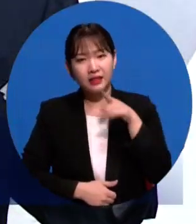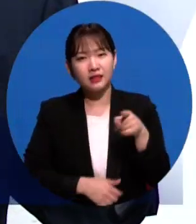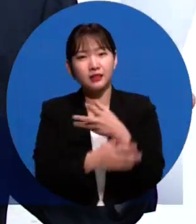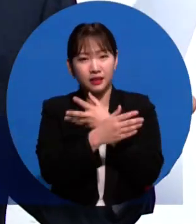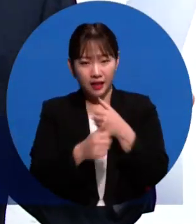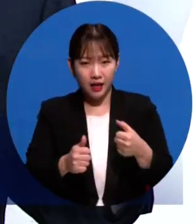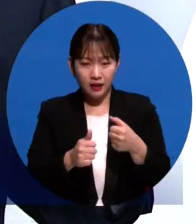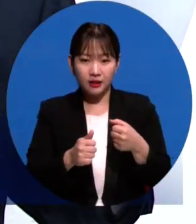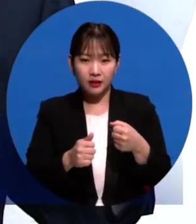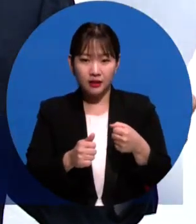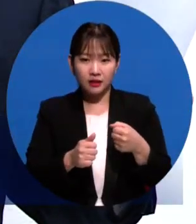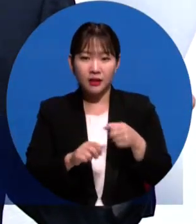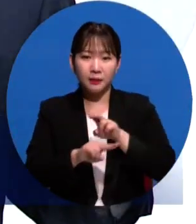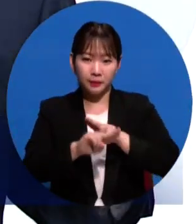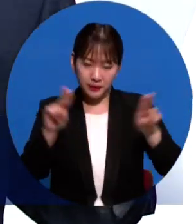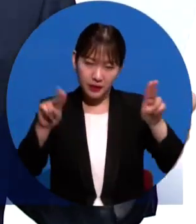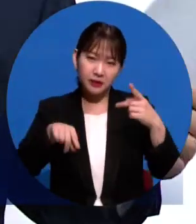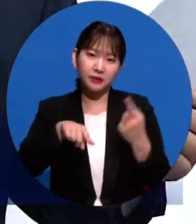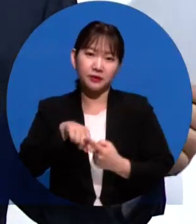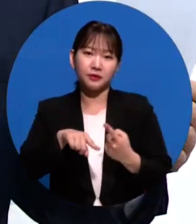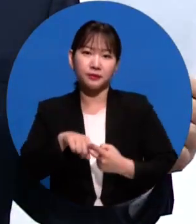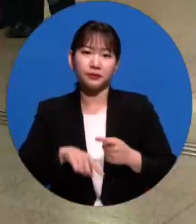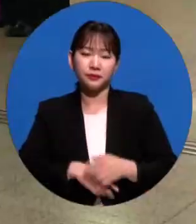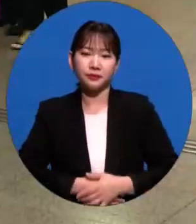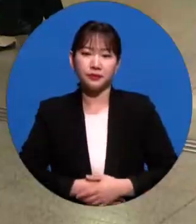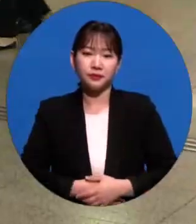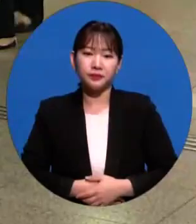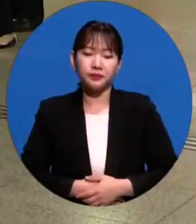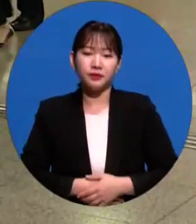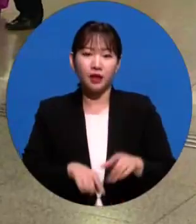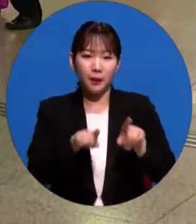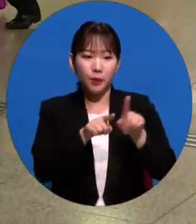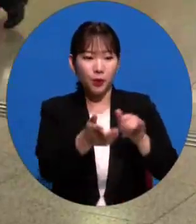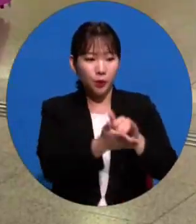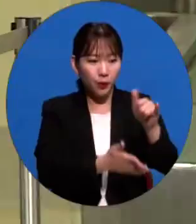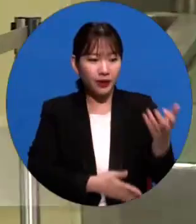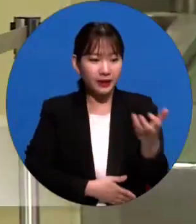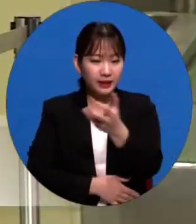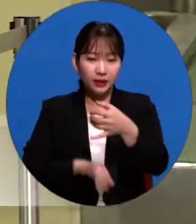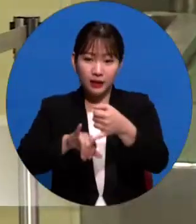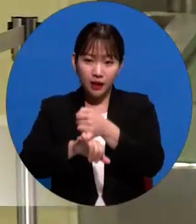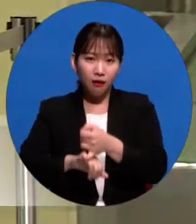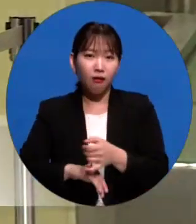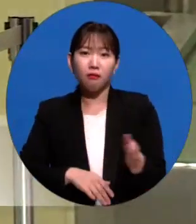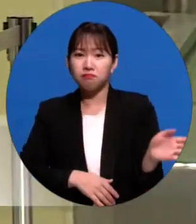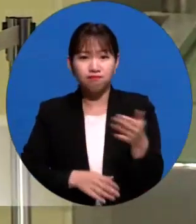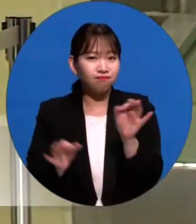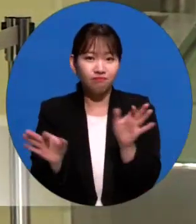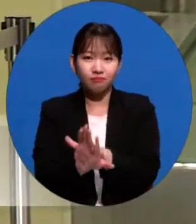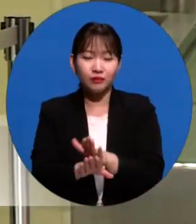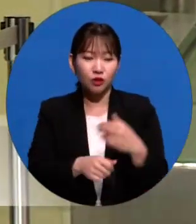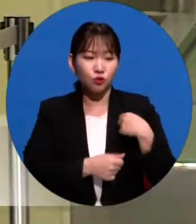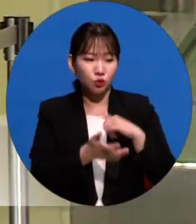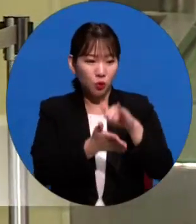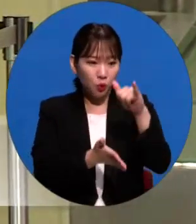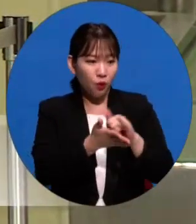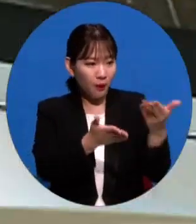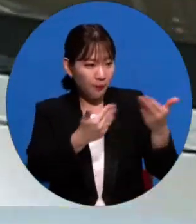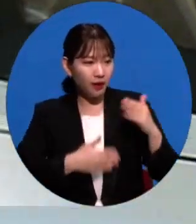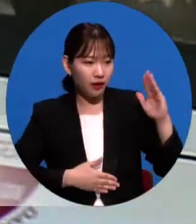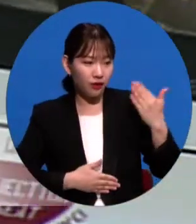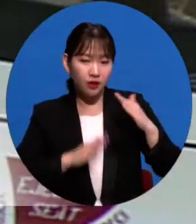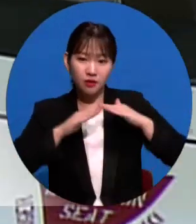협약은 파기된 거나 다름이 없습니다. 민간공항 이전 약속은 온데간데 없이 군공항을 받게 될